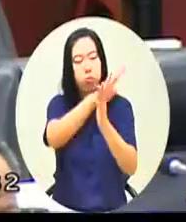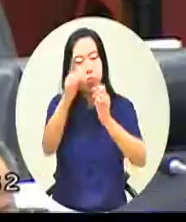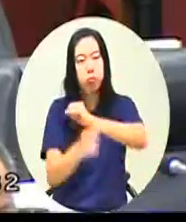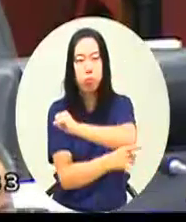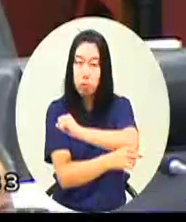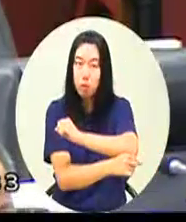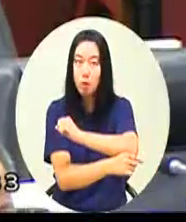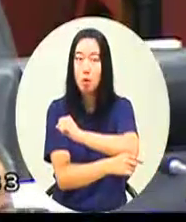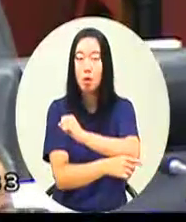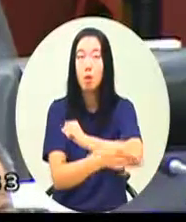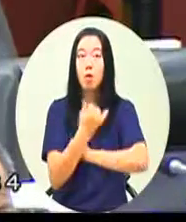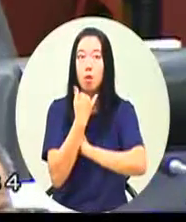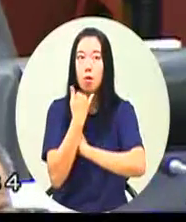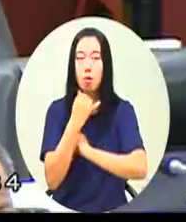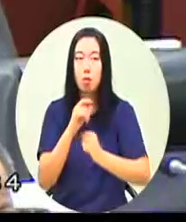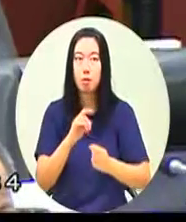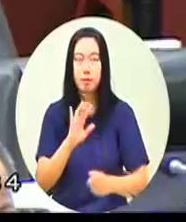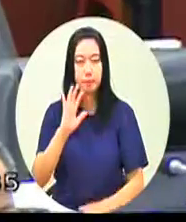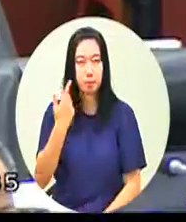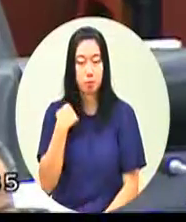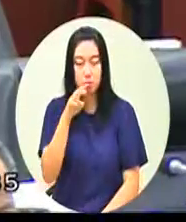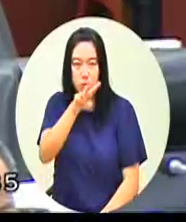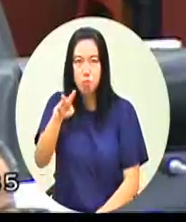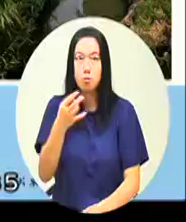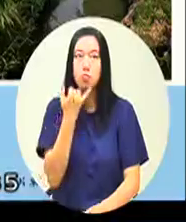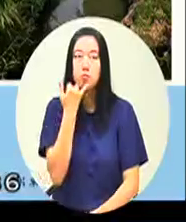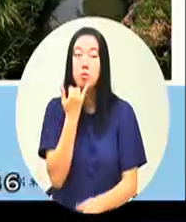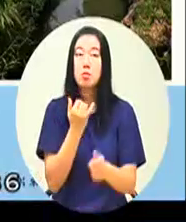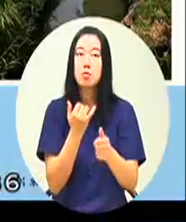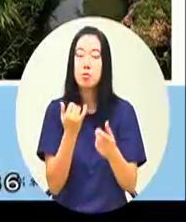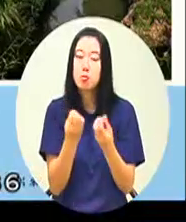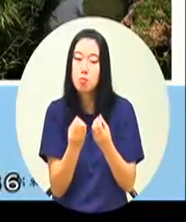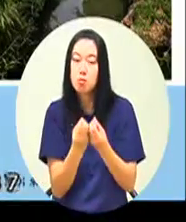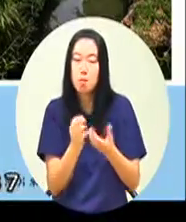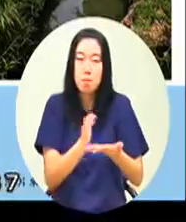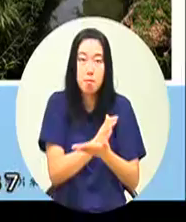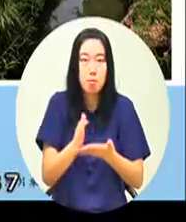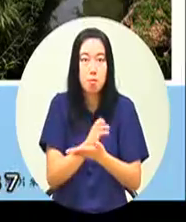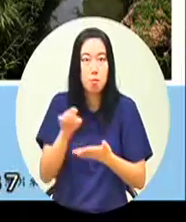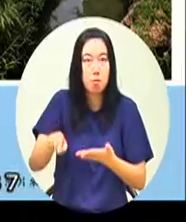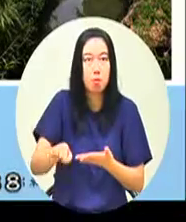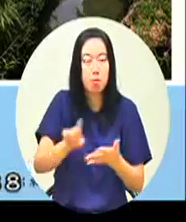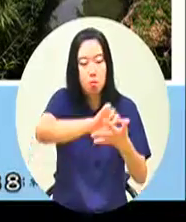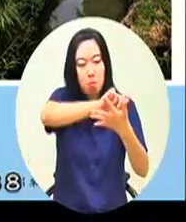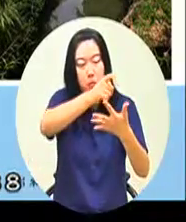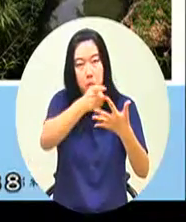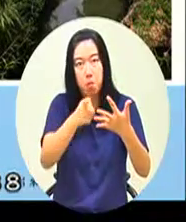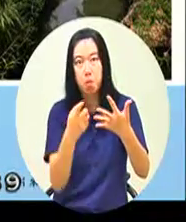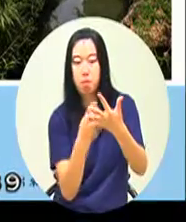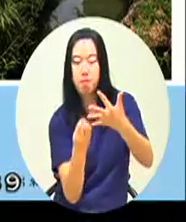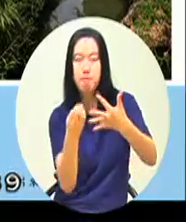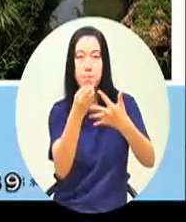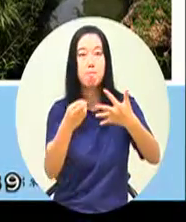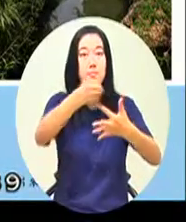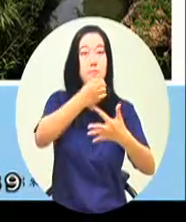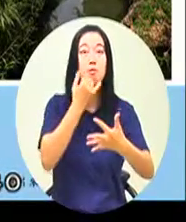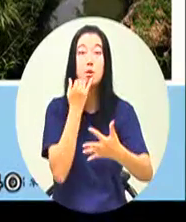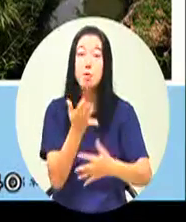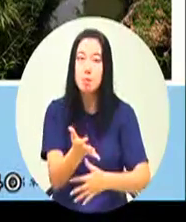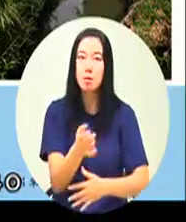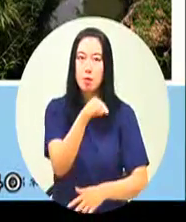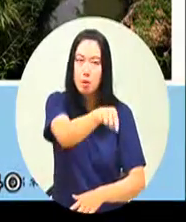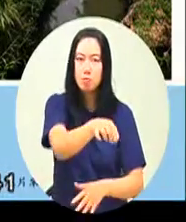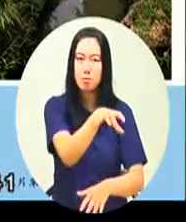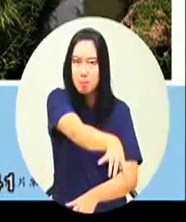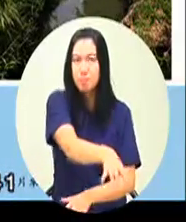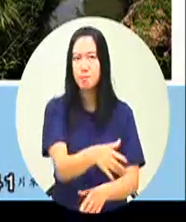段当然我们也可以、哦、看怎么样来让它的排序可以再往前挪。啊，不，这个所在是足严重，这